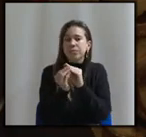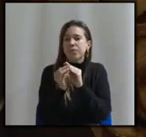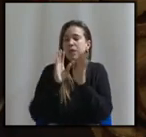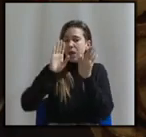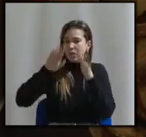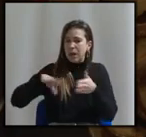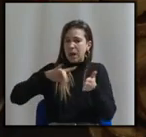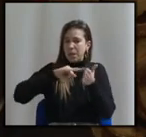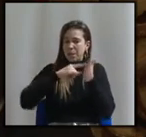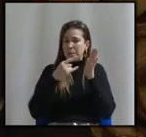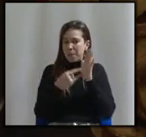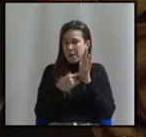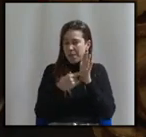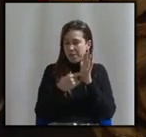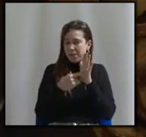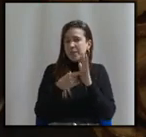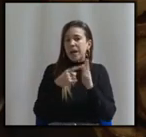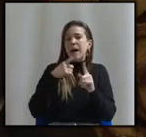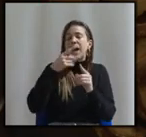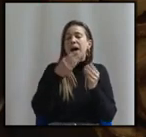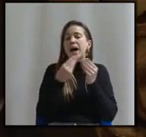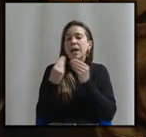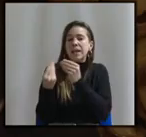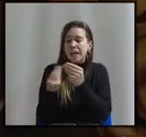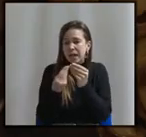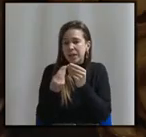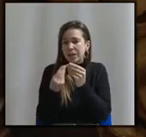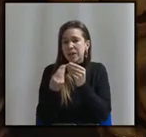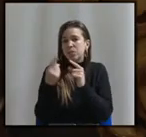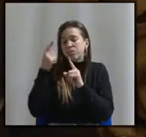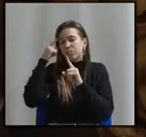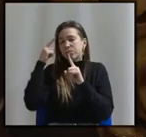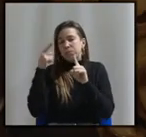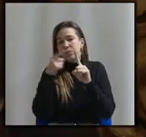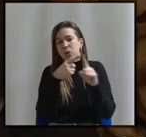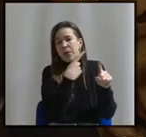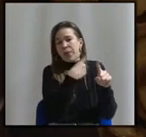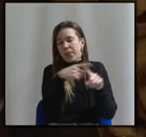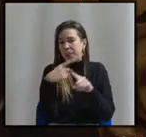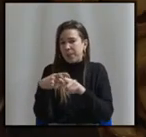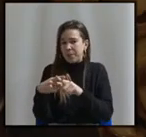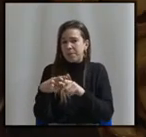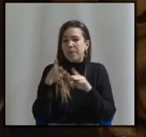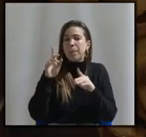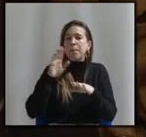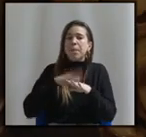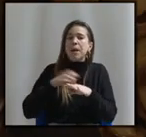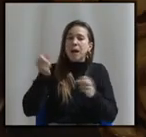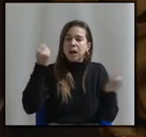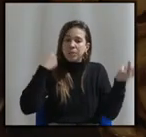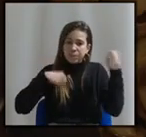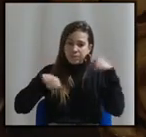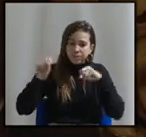de l'aire que bàsicament s'està enfocat en diferents àmbits, en l'àmbit de la mobilitat, en l'àmbit de l'activitat